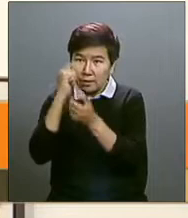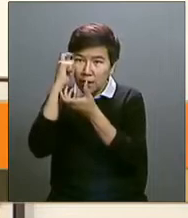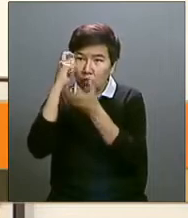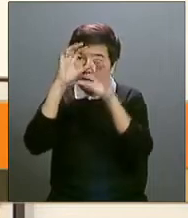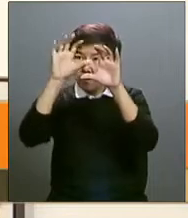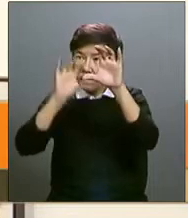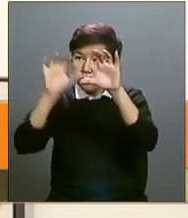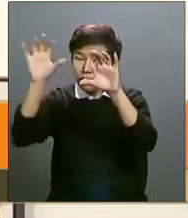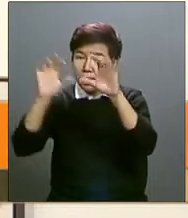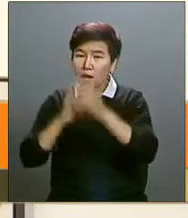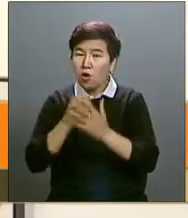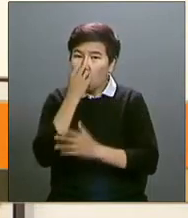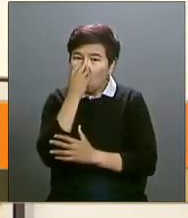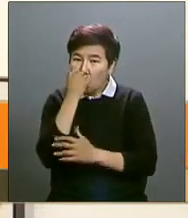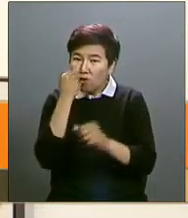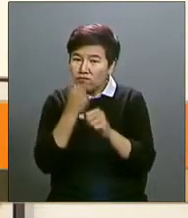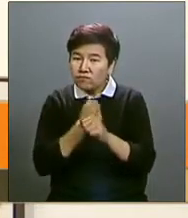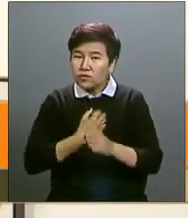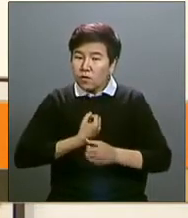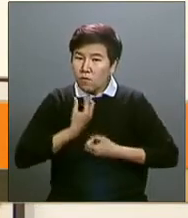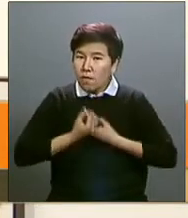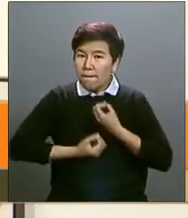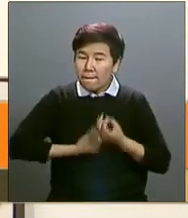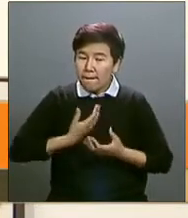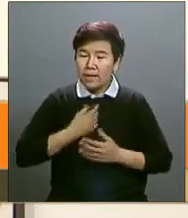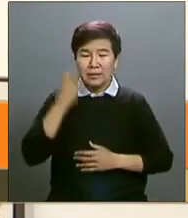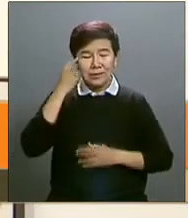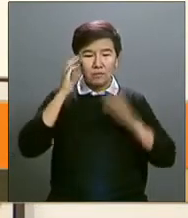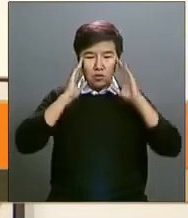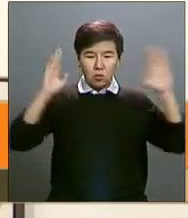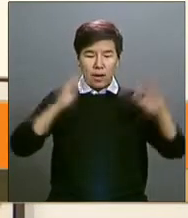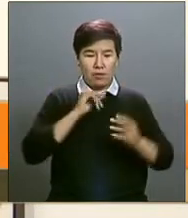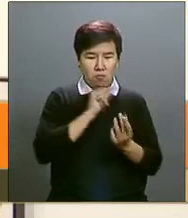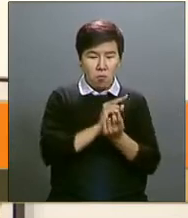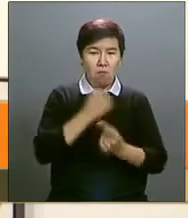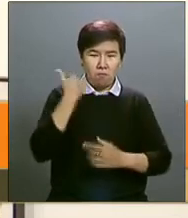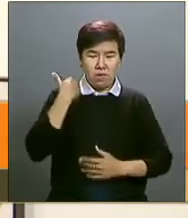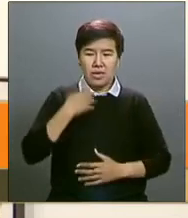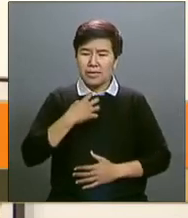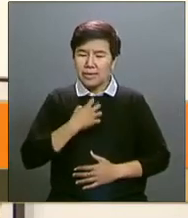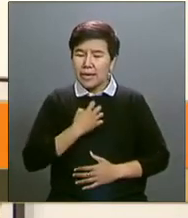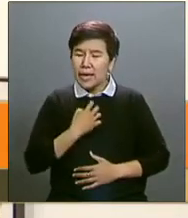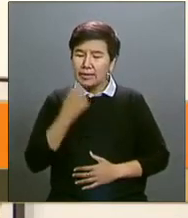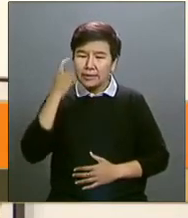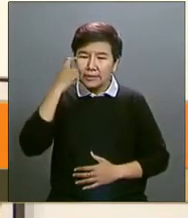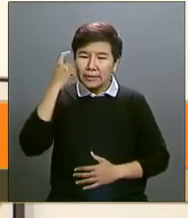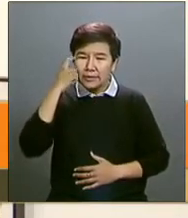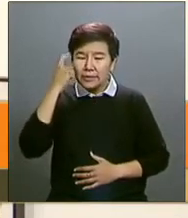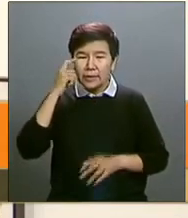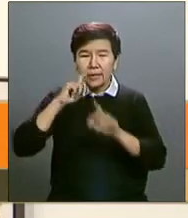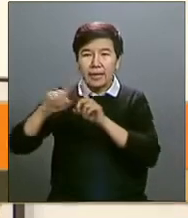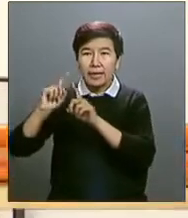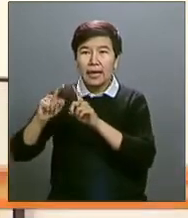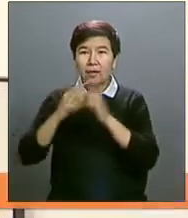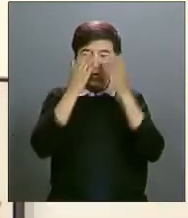ำเสนอประเด็นที่เรารู้สึกว่าเอ้ยเราเองก็มีประสบการณ์ตรงหลายอย่างที่เรารู้สึกว่ามันมีหลายเรื่องที่มุสลิม